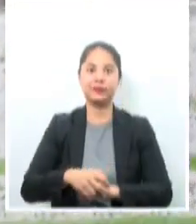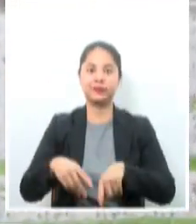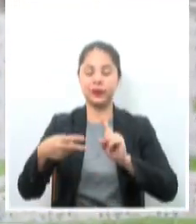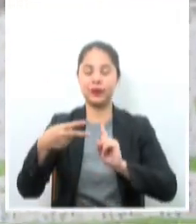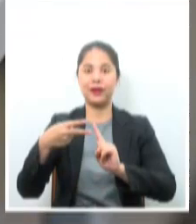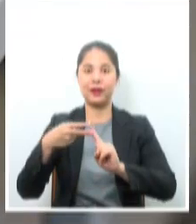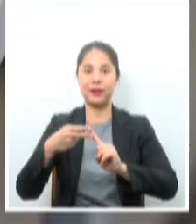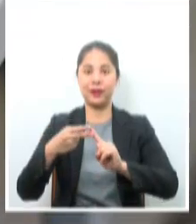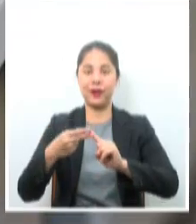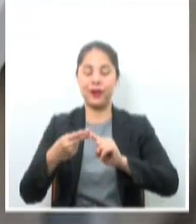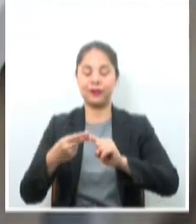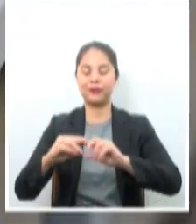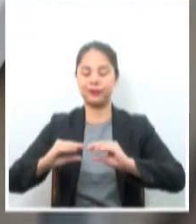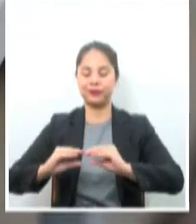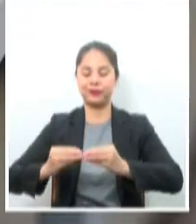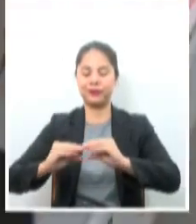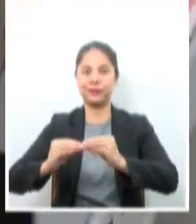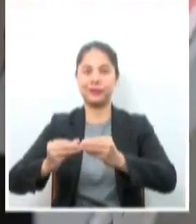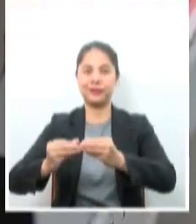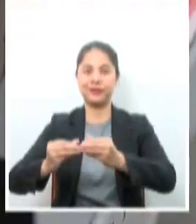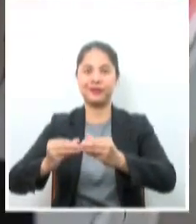ม้วนหวานบ้านนี้สุข